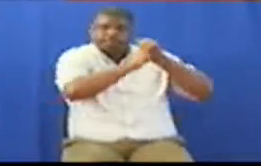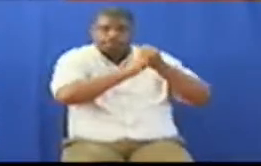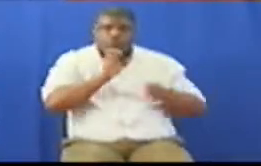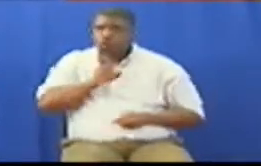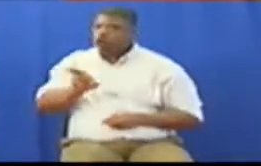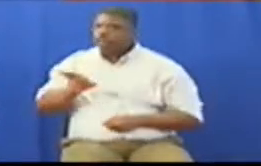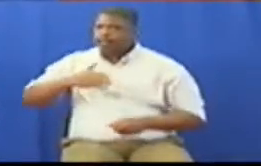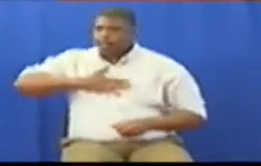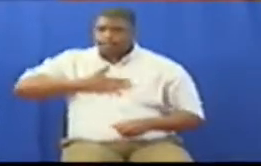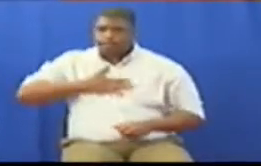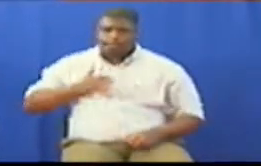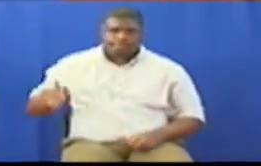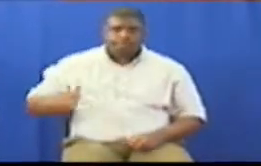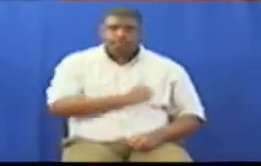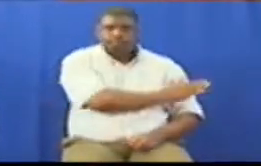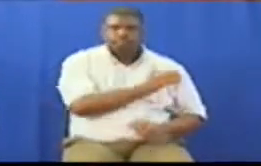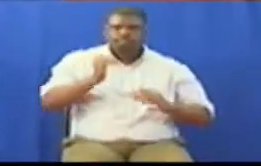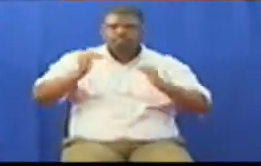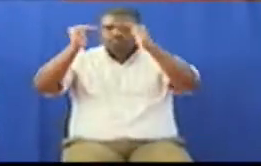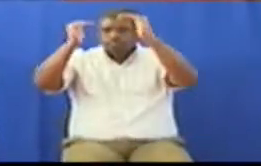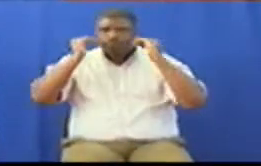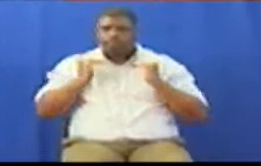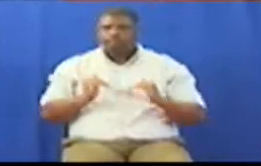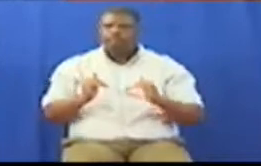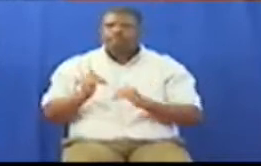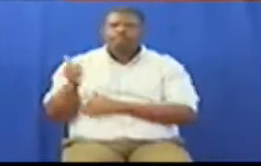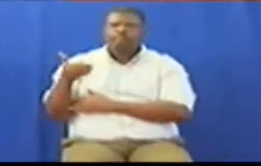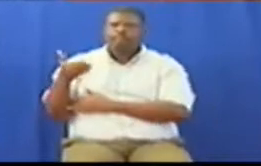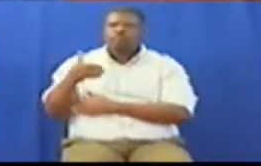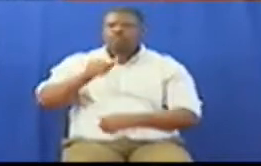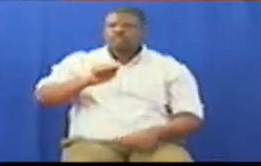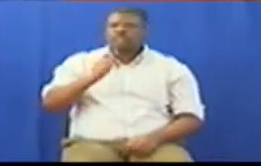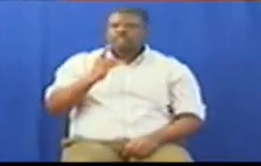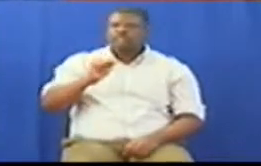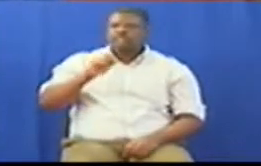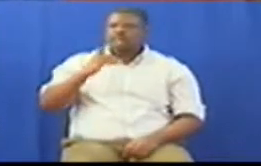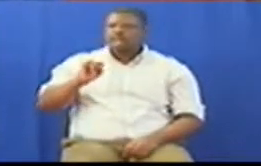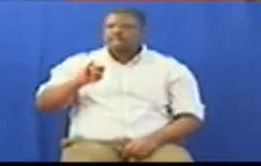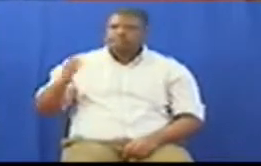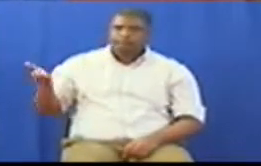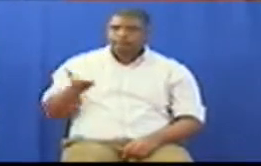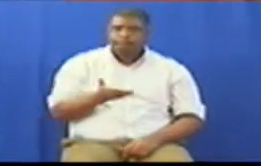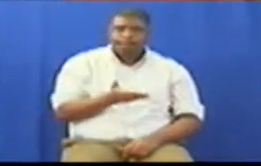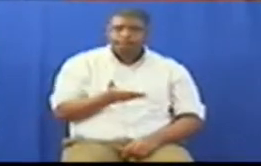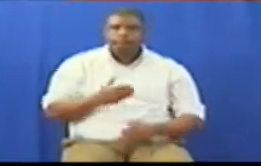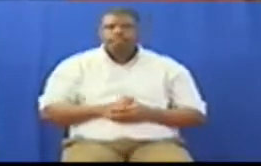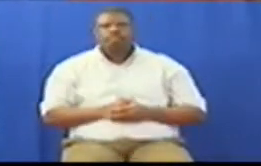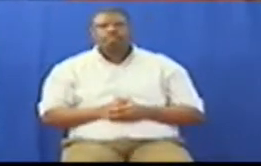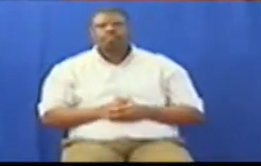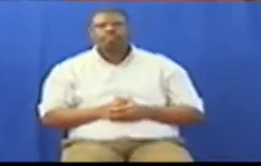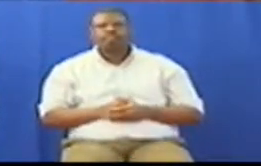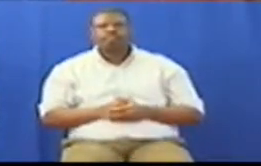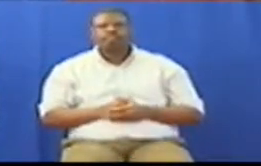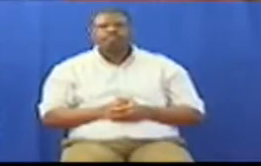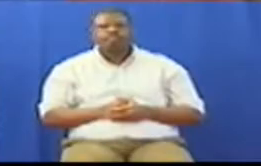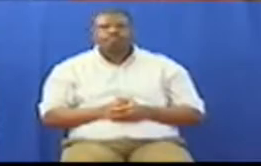Asante sana Mheshimiwa Balozi Adadi Muhammad Rajab, atafuatiwa na Mheshimiwa Profesa